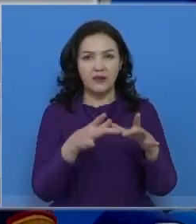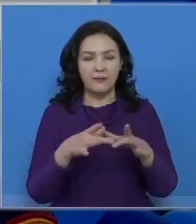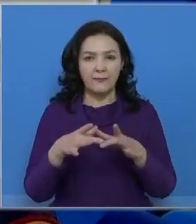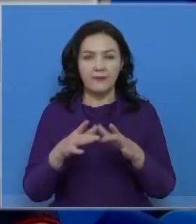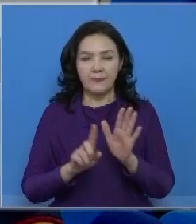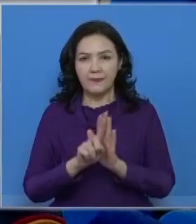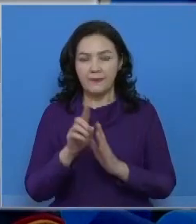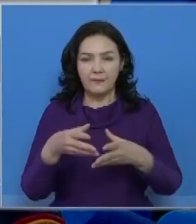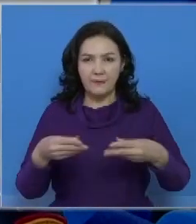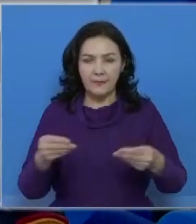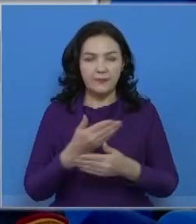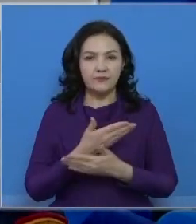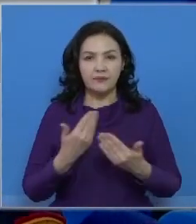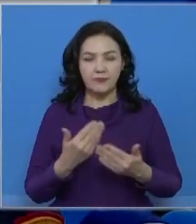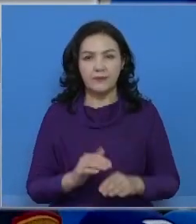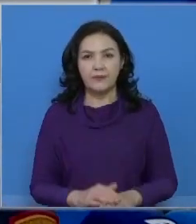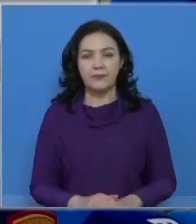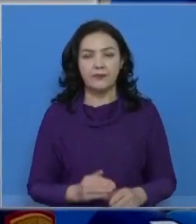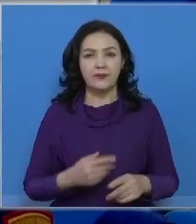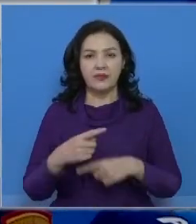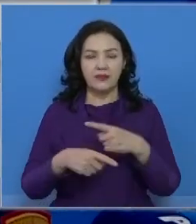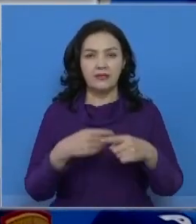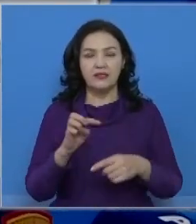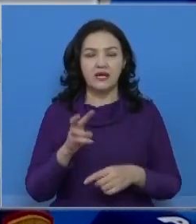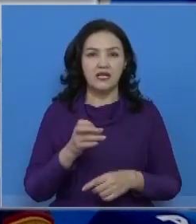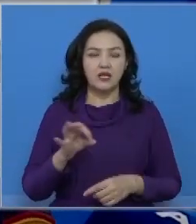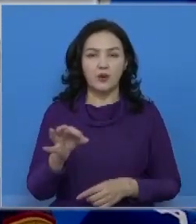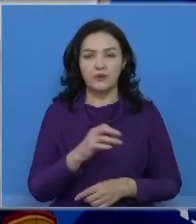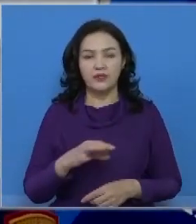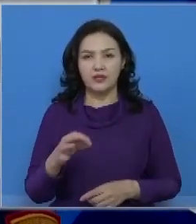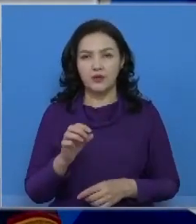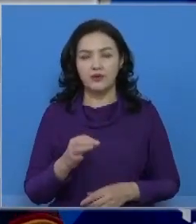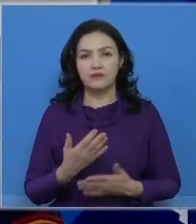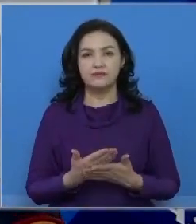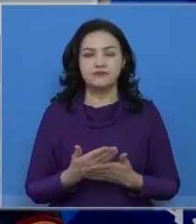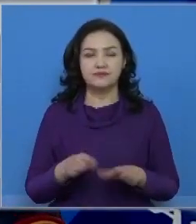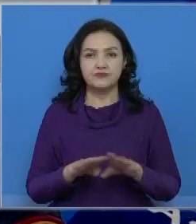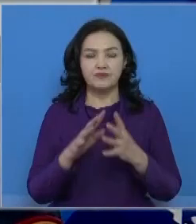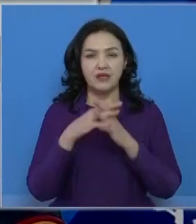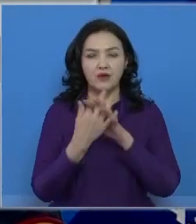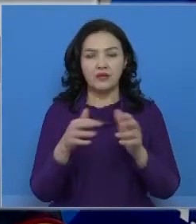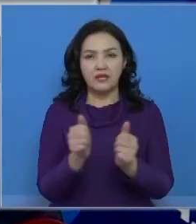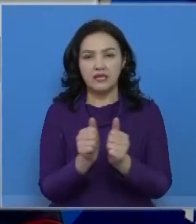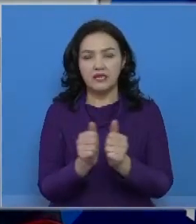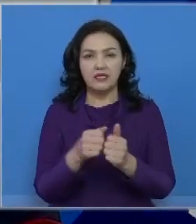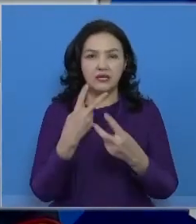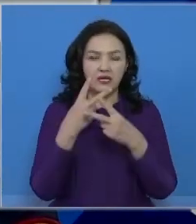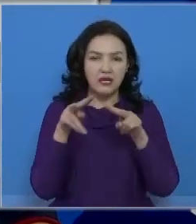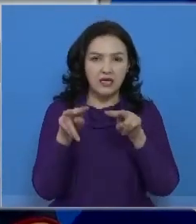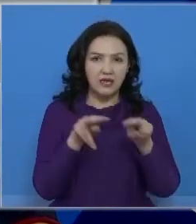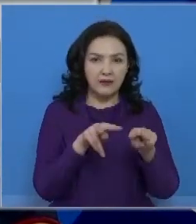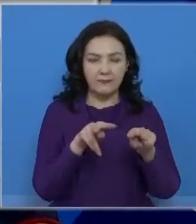әлі басталған жоқ. Әрі қарай біз деген осы Алға ауданында Қайынсай ауылының маңында сол жағдайды қарадық. Одан